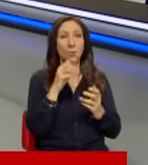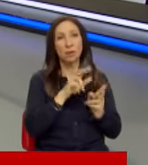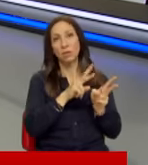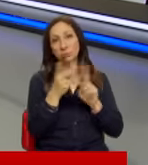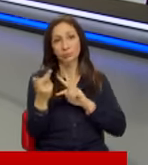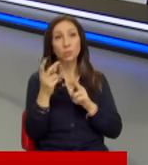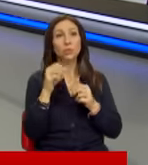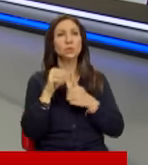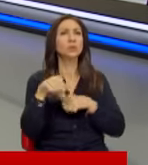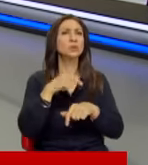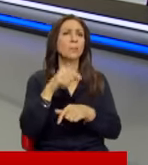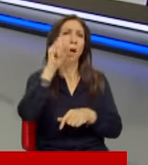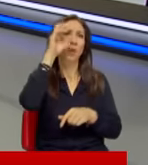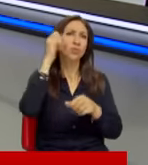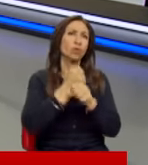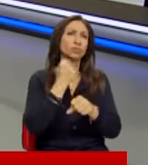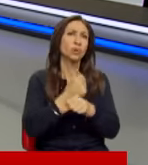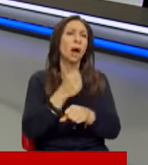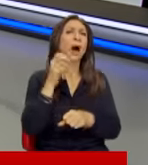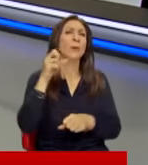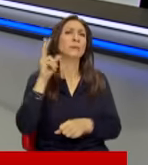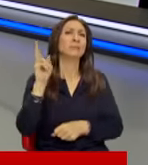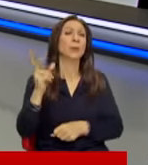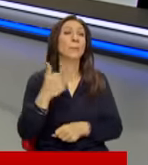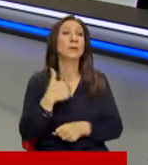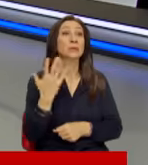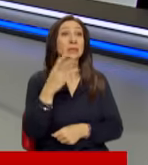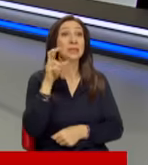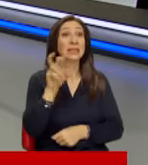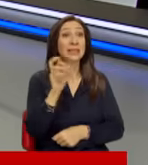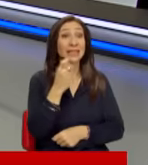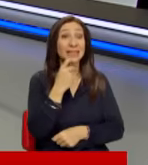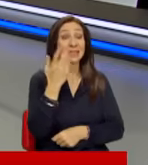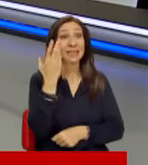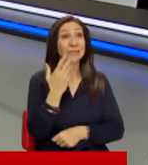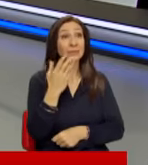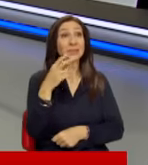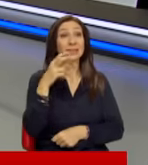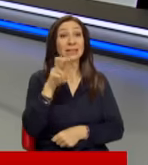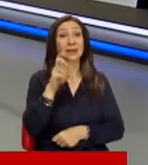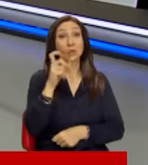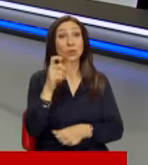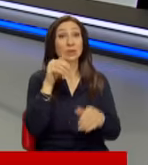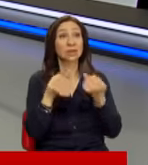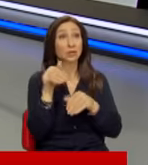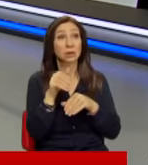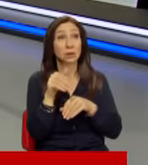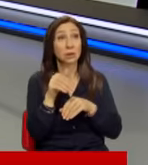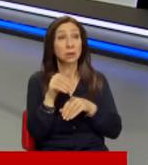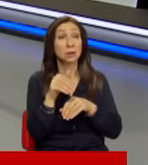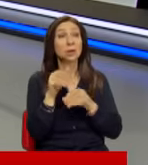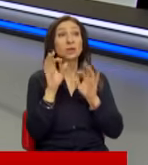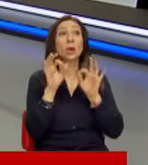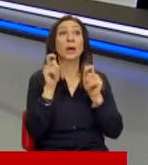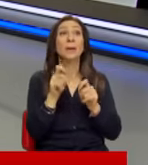Parti'ye geçti ve uzun süredir oradaydı. Zonguldak bana mesela 80'li yıllarda izlediği mesela 89 seçimi. Şöyle